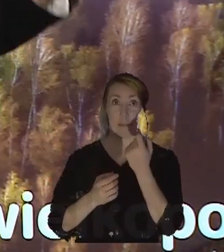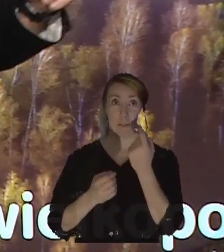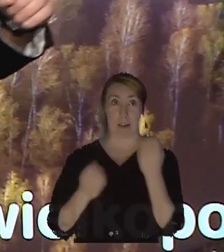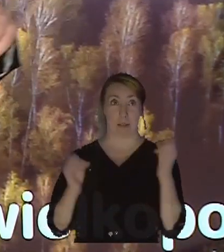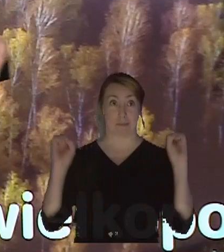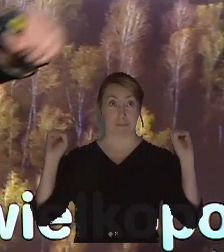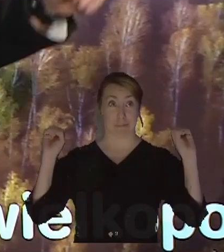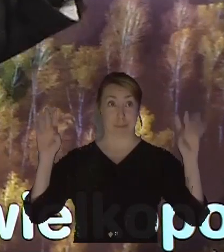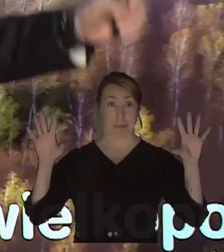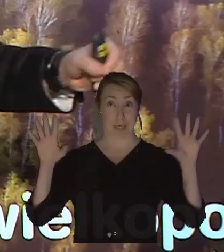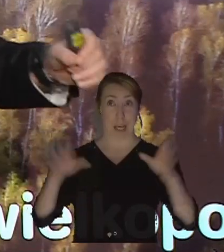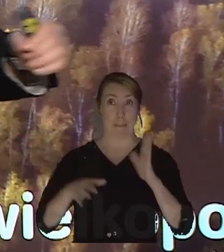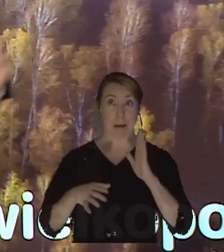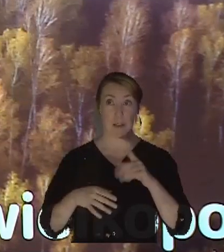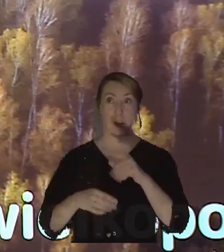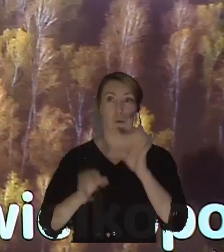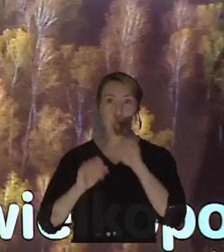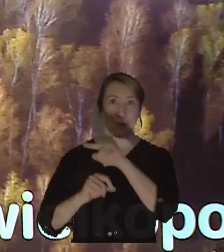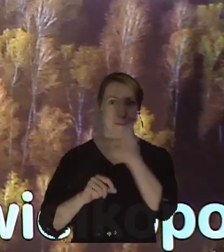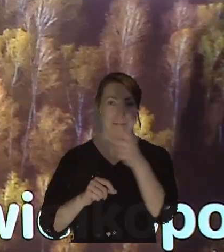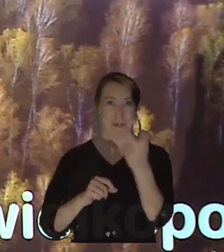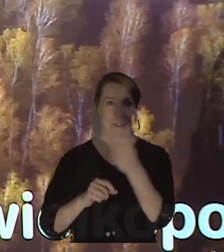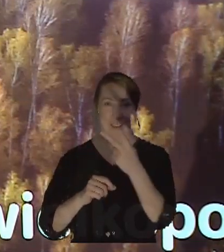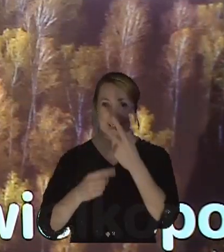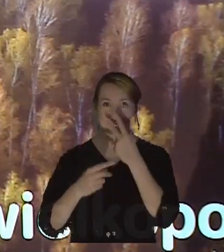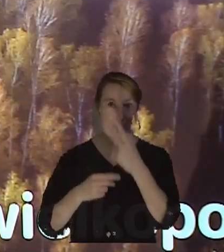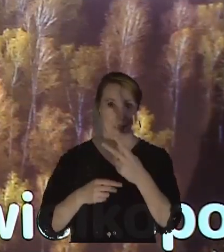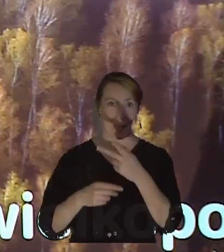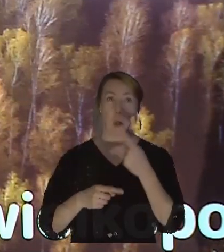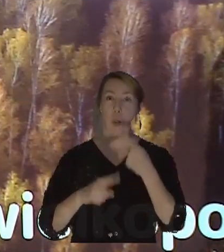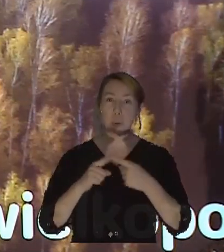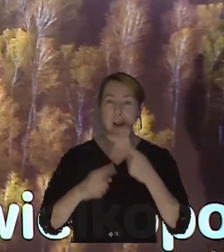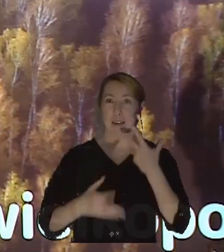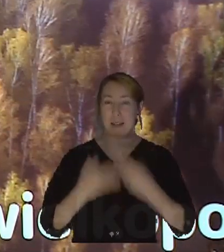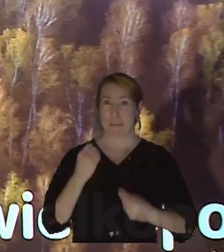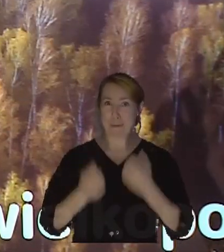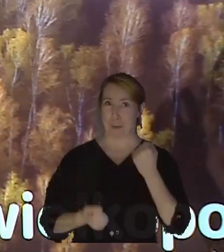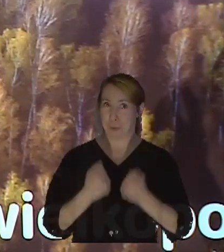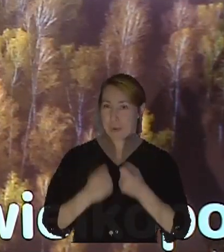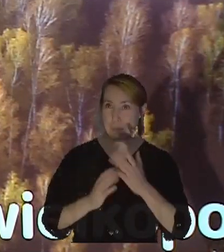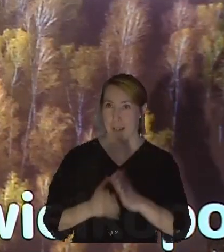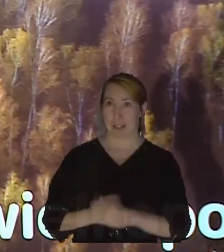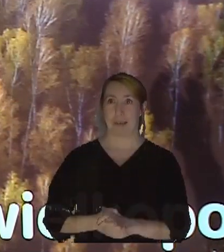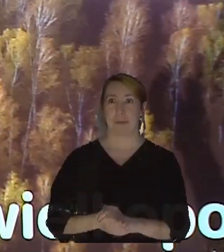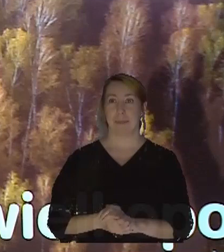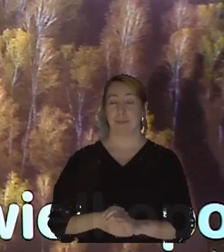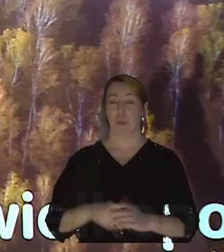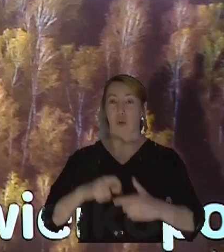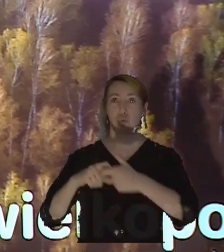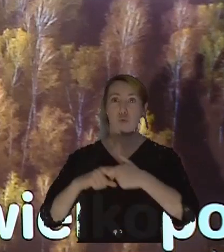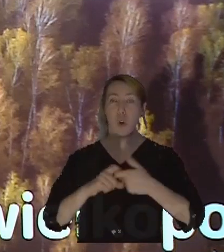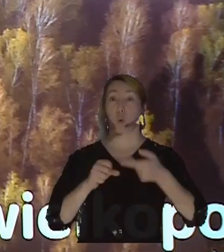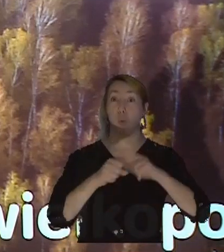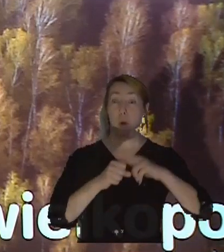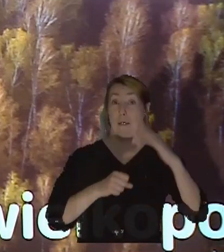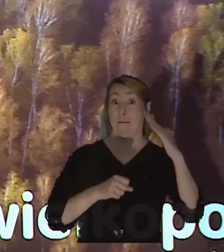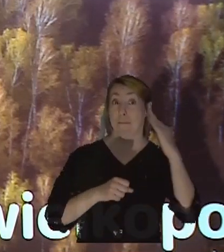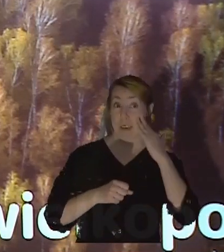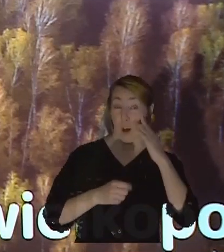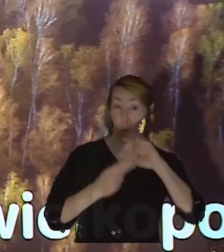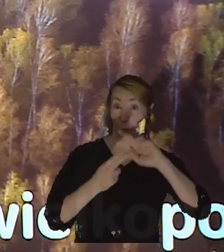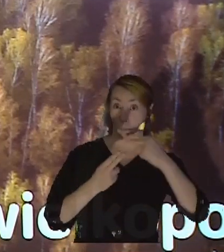które dobrze, że nie widzicie, co utrudni trochę zabawę. I ta drużyna, która wie, sygnalizuje